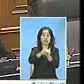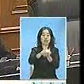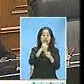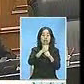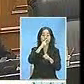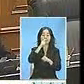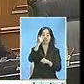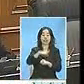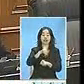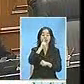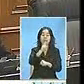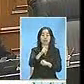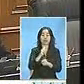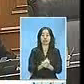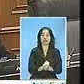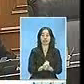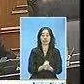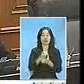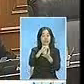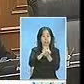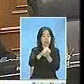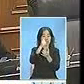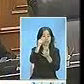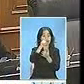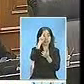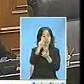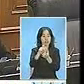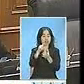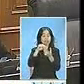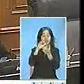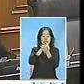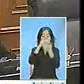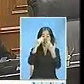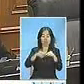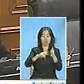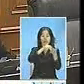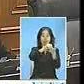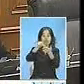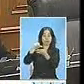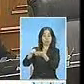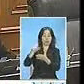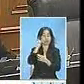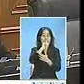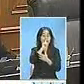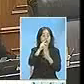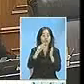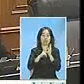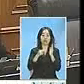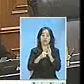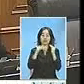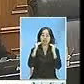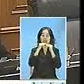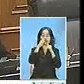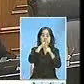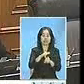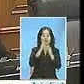ได้นะครับแต่งงานกันก็จะต้องถูกตัดสิทธิ์ทันทีนะครับอย่างนี้มันเป็นการขัดหลักสิทธิมนุษยชนอย่